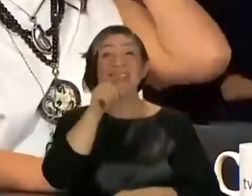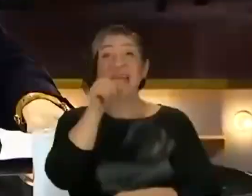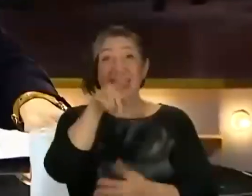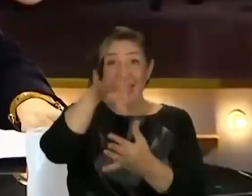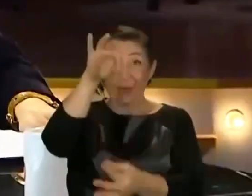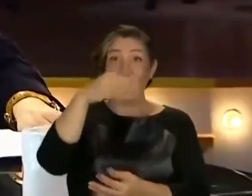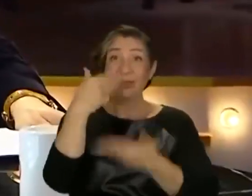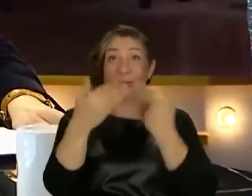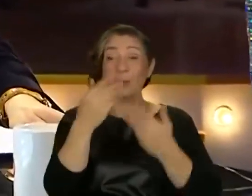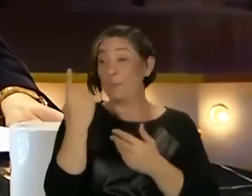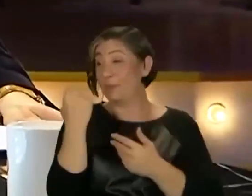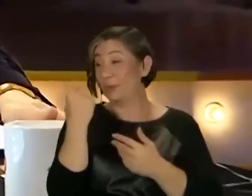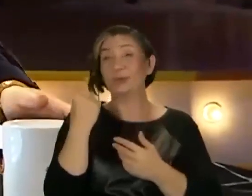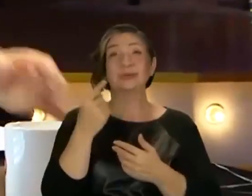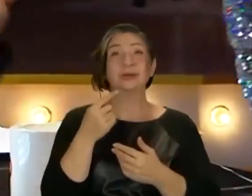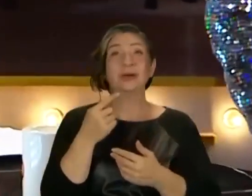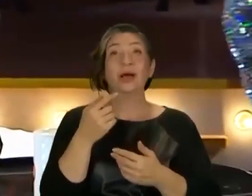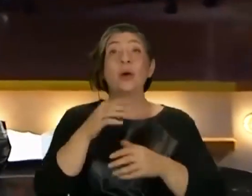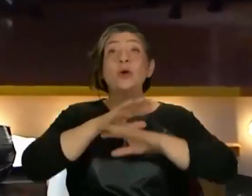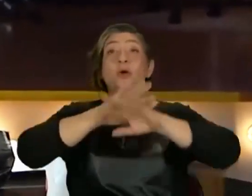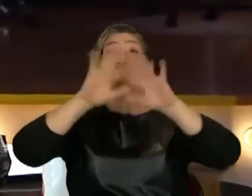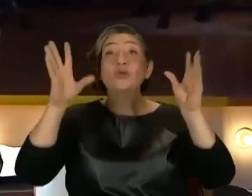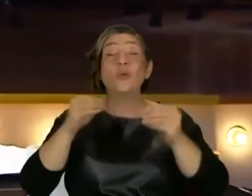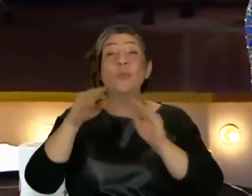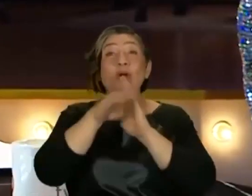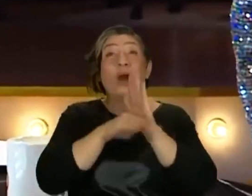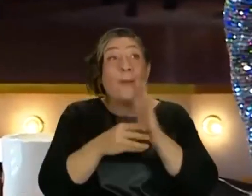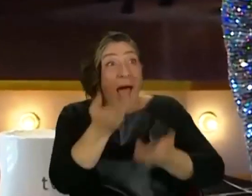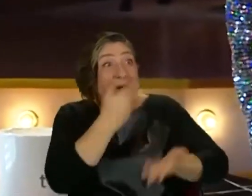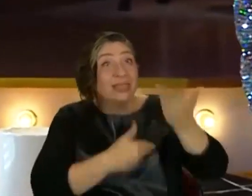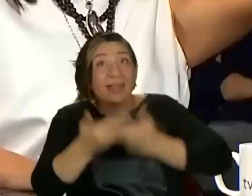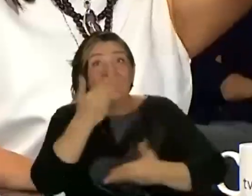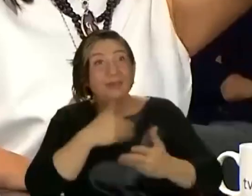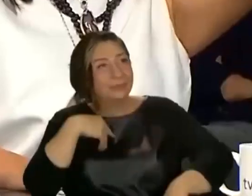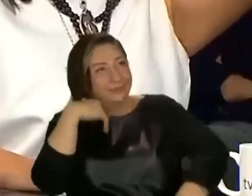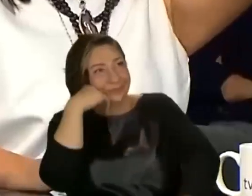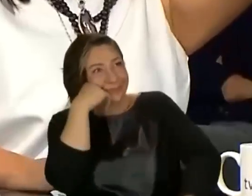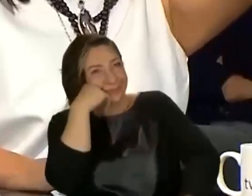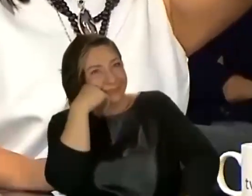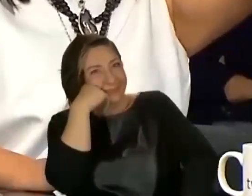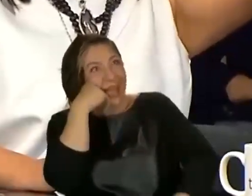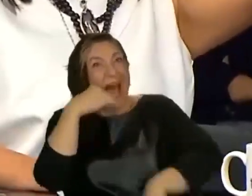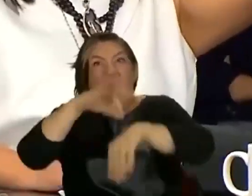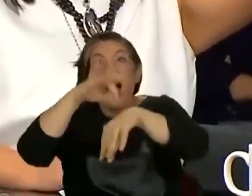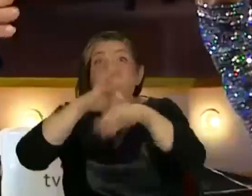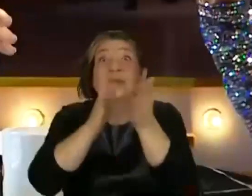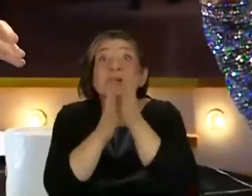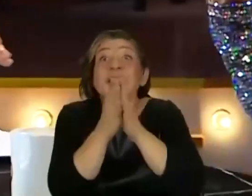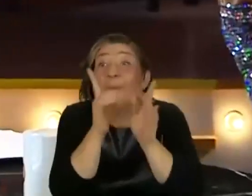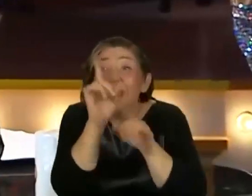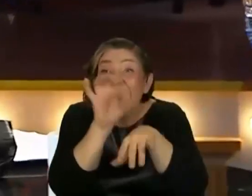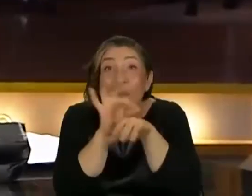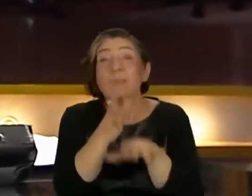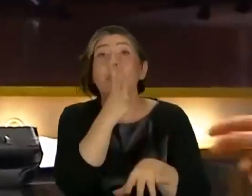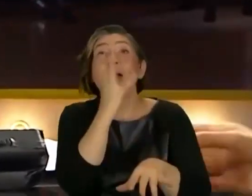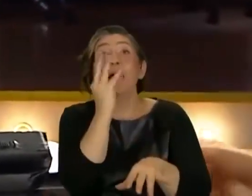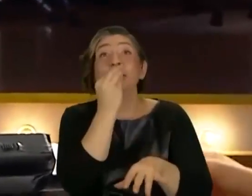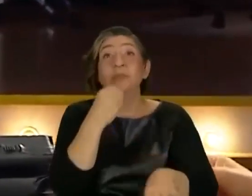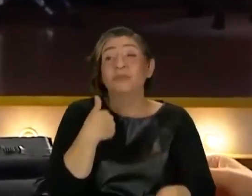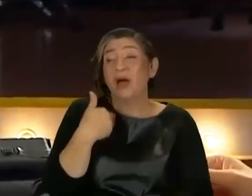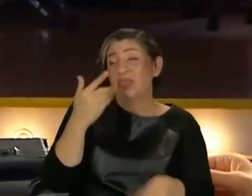Senden bahsediyor. Bir gün önceki programı söyledi. Bütün programı anlattı bana. Anını kaçırmamış. Kadın